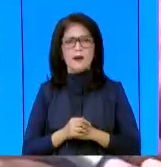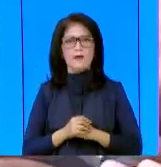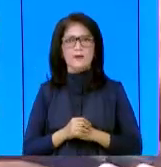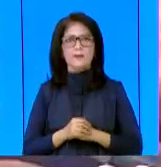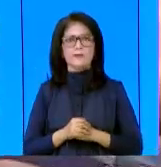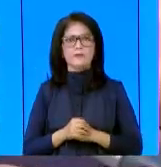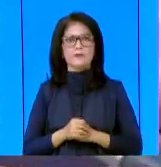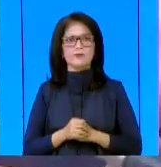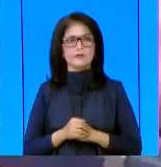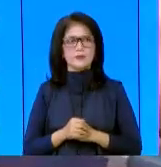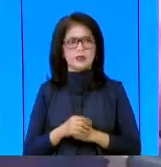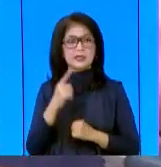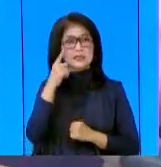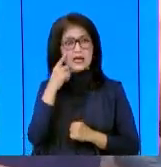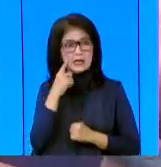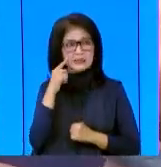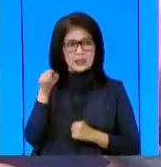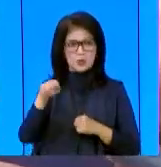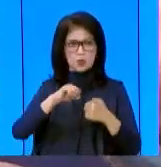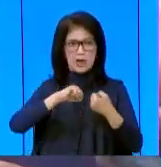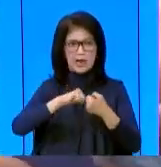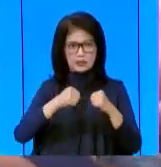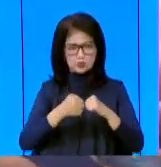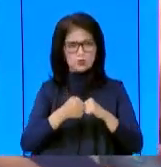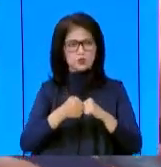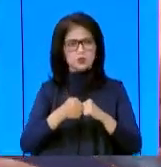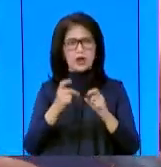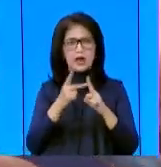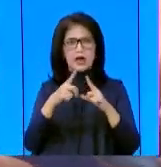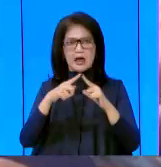Saksi atas persoalan yang berkaitan dengan saudara